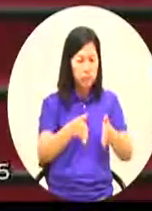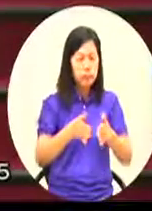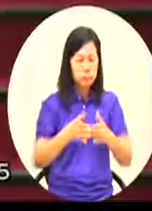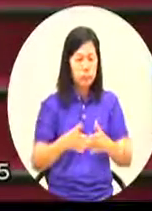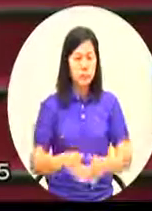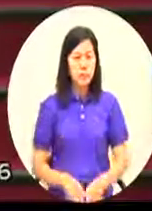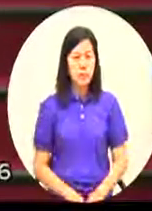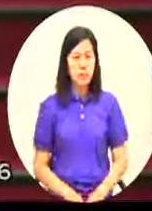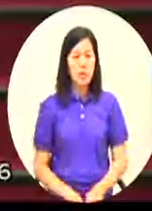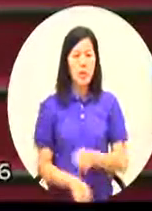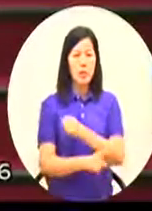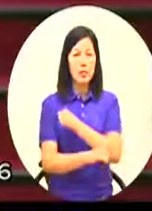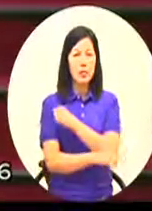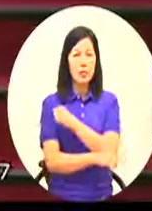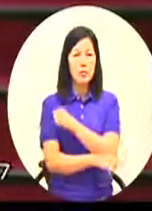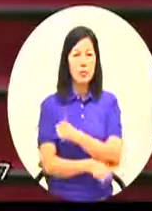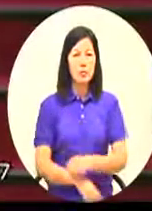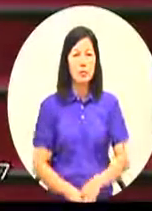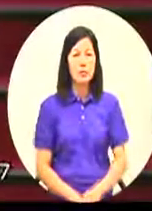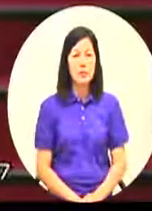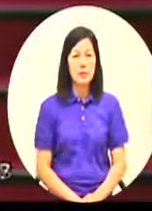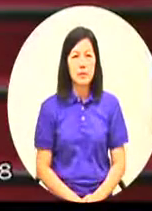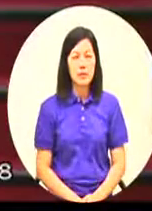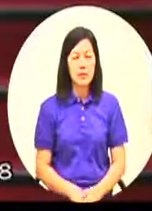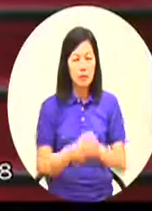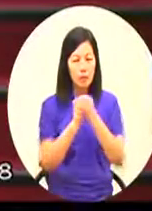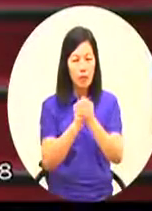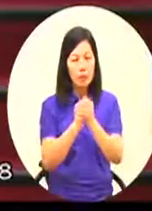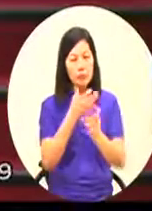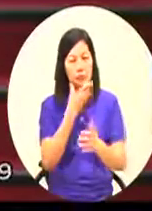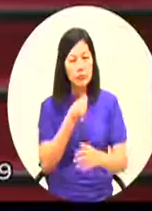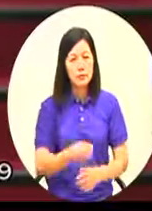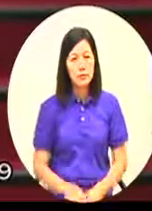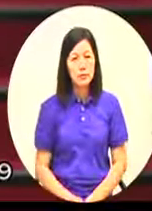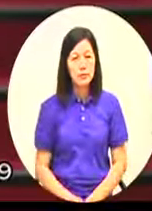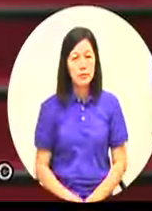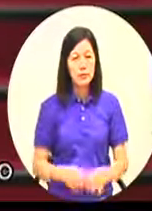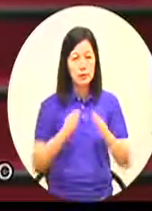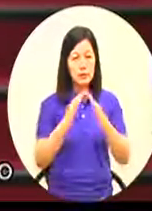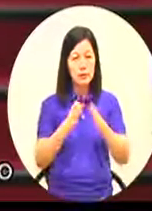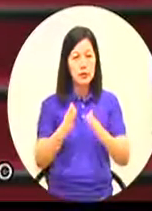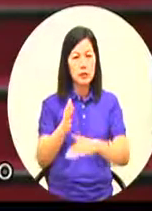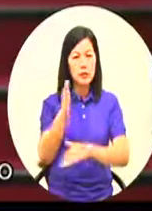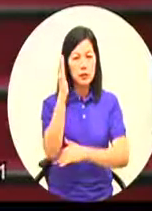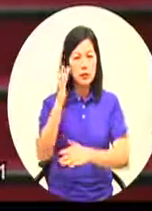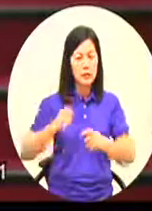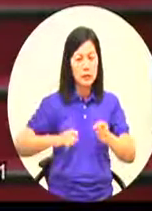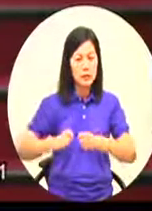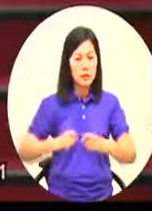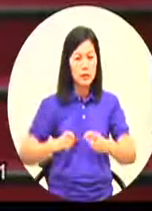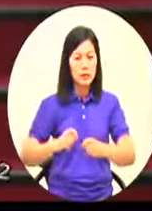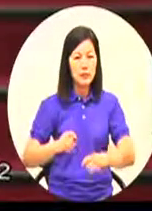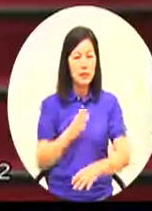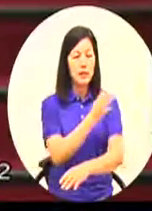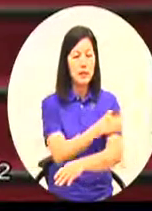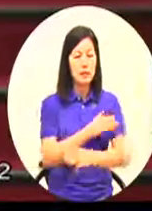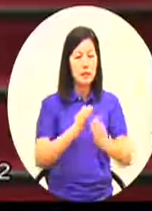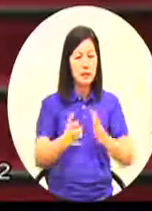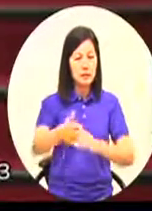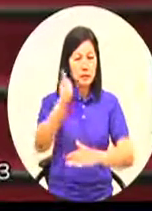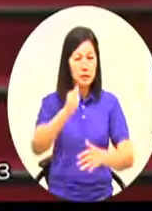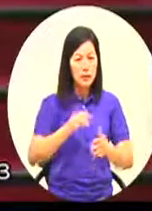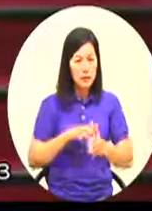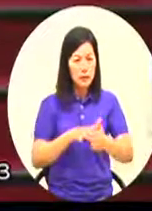那最后祝福我们的市政在陈市长这样的带领下